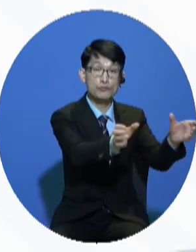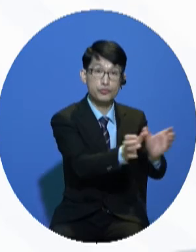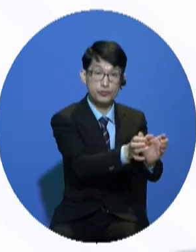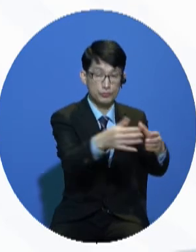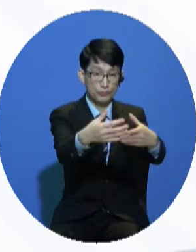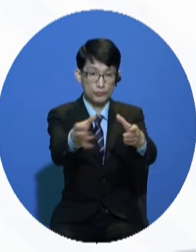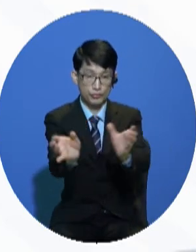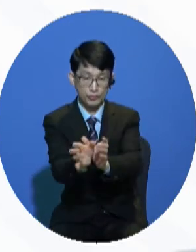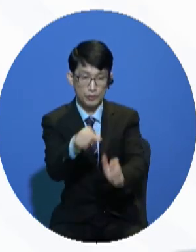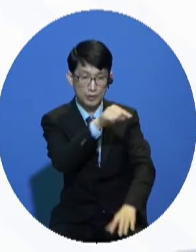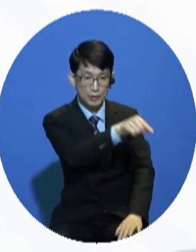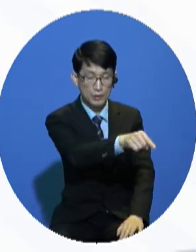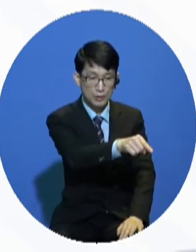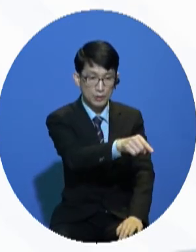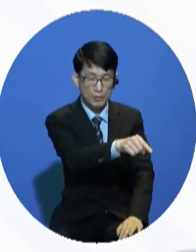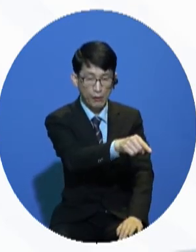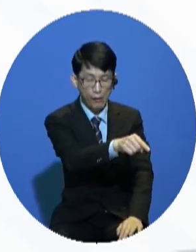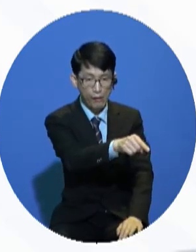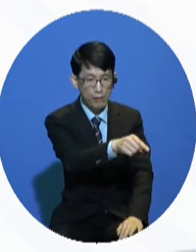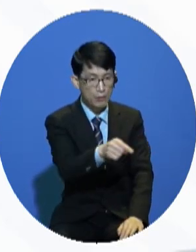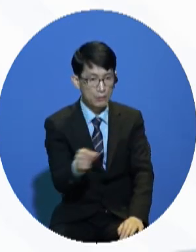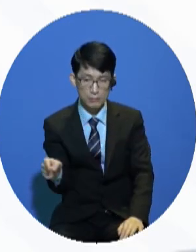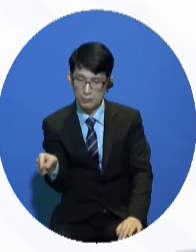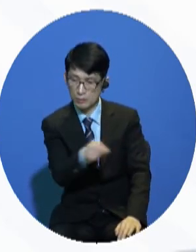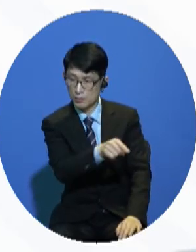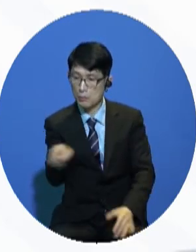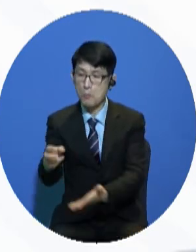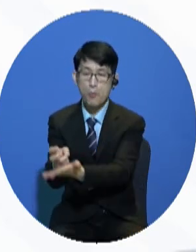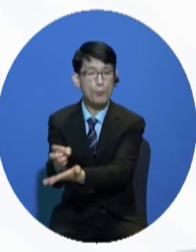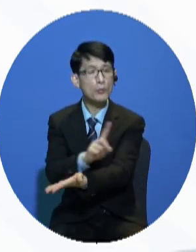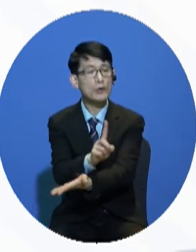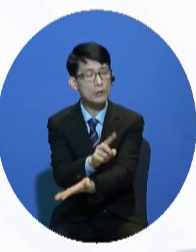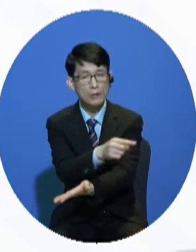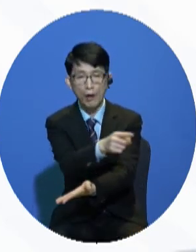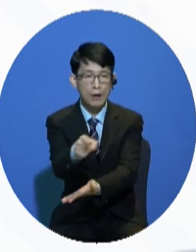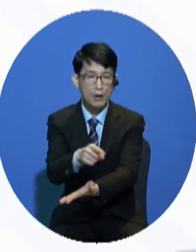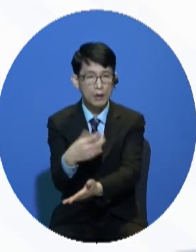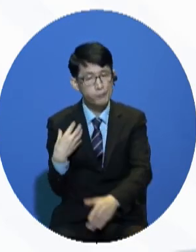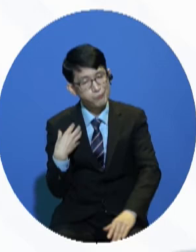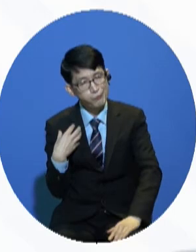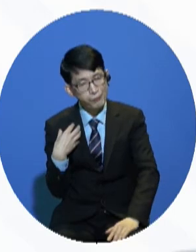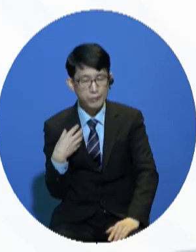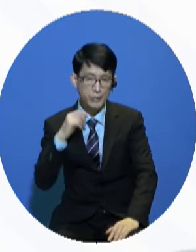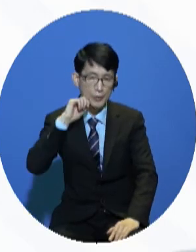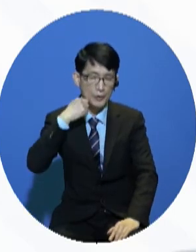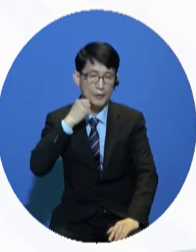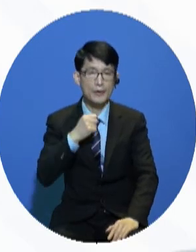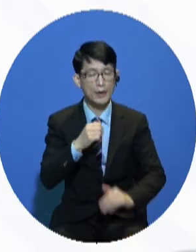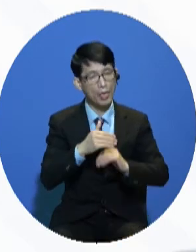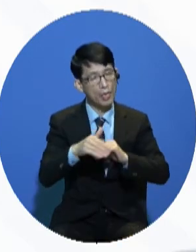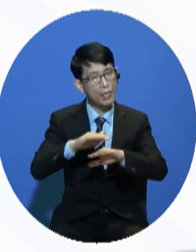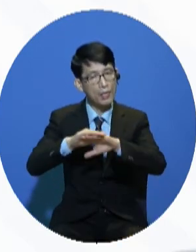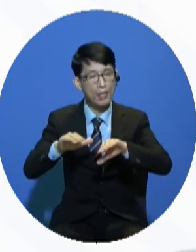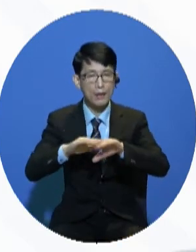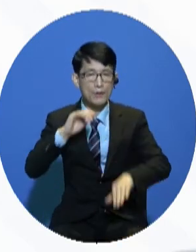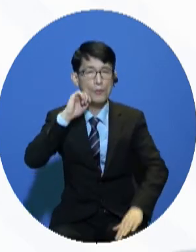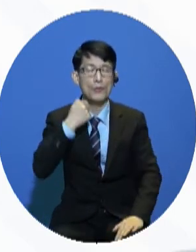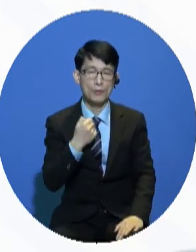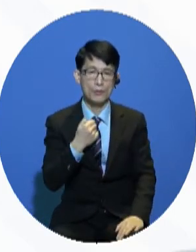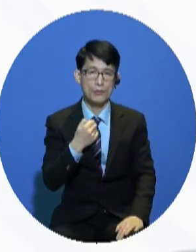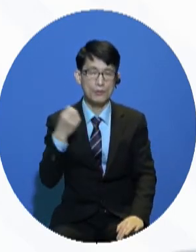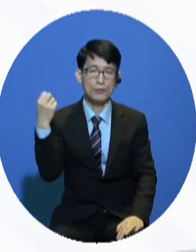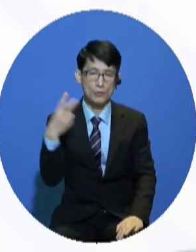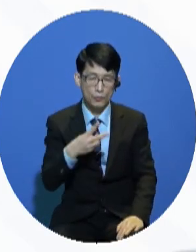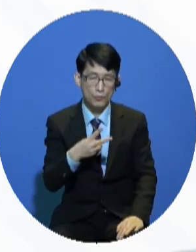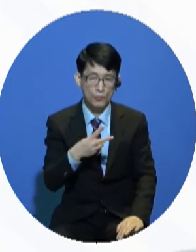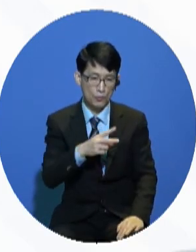특정 부서가 감당하기 어려운 법률안이 될 수도 있고, 이것이 결국 정부의 어떤 대응 입법 의지도 약화시키게 되고, 국회